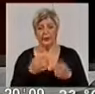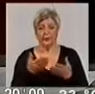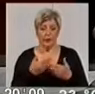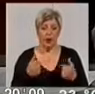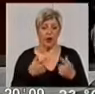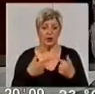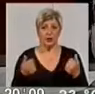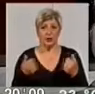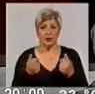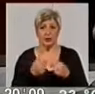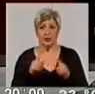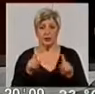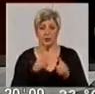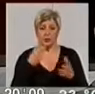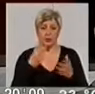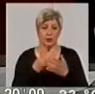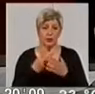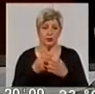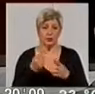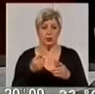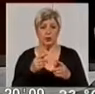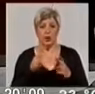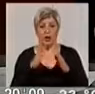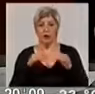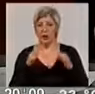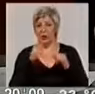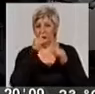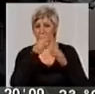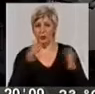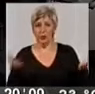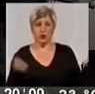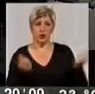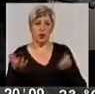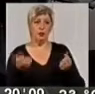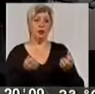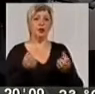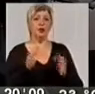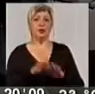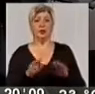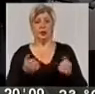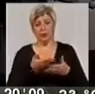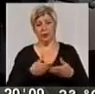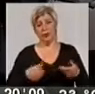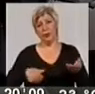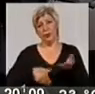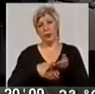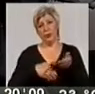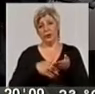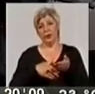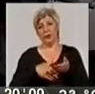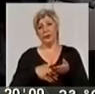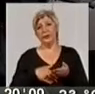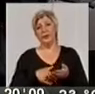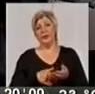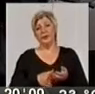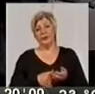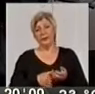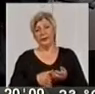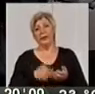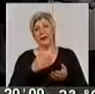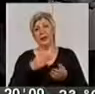організаційно, якщо бачимо, що заклад не набере певну кількість дітей, не відкриється, ми допомагаємо якось, виходимо на голів і так далі. Тобто йде